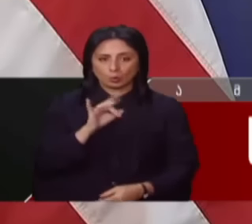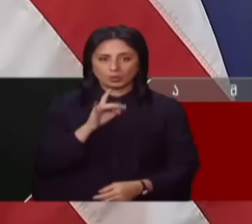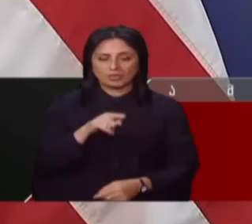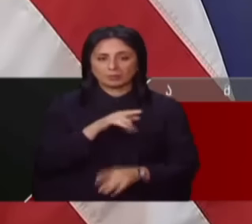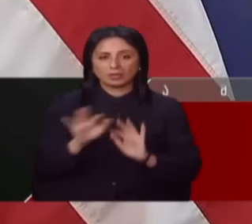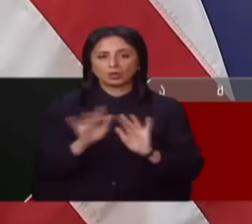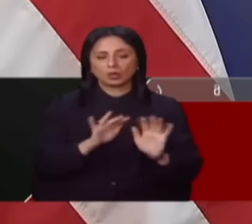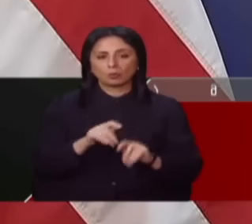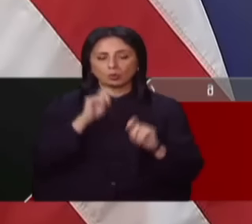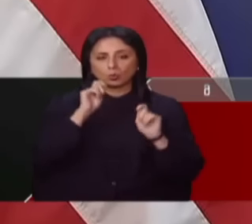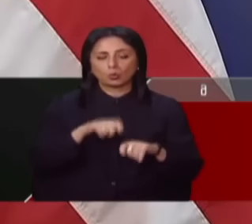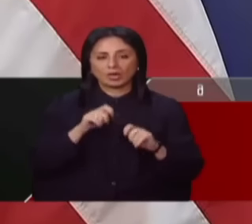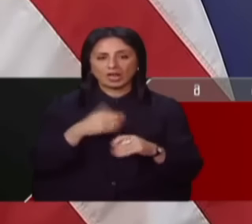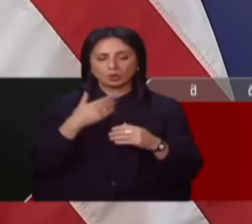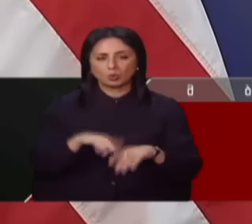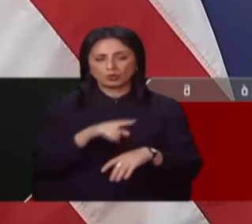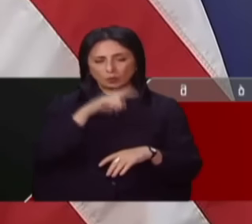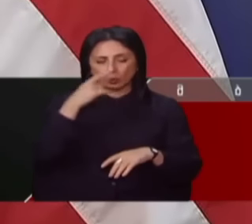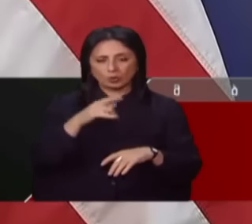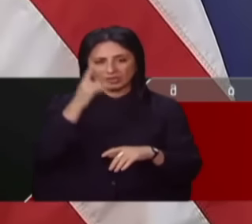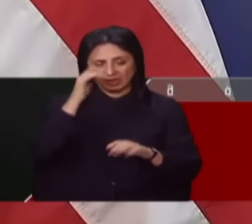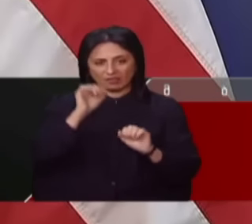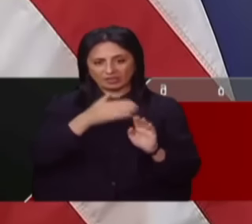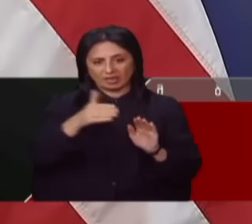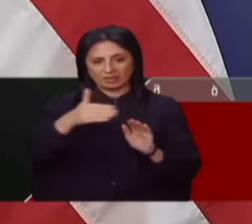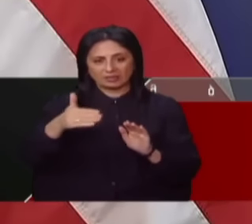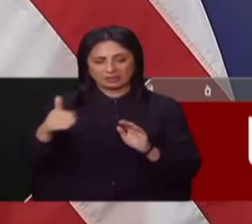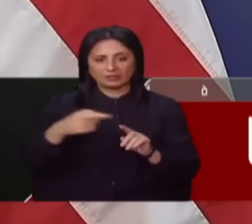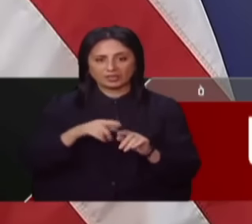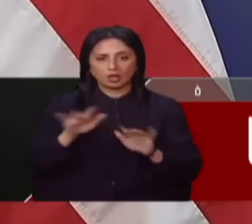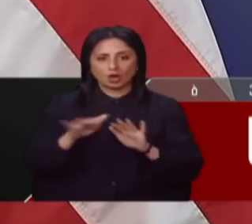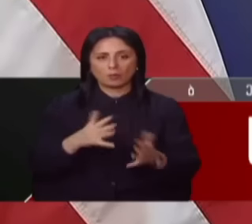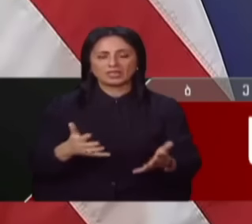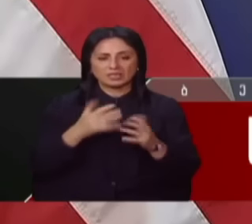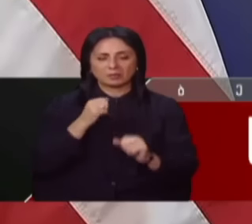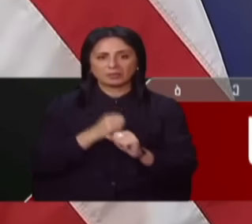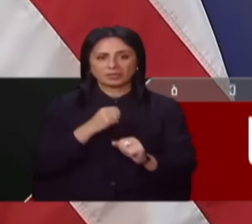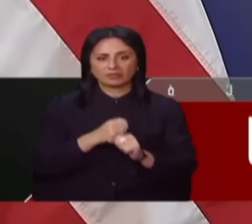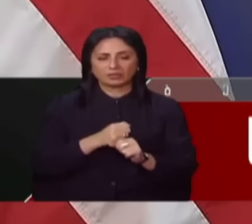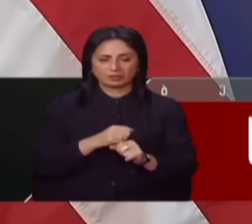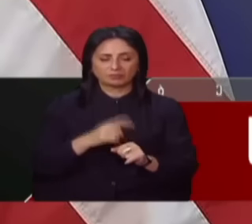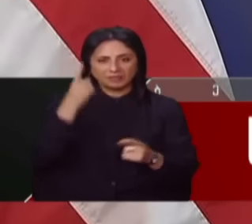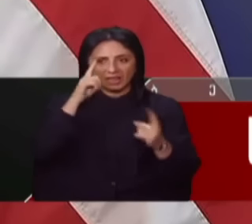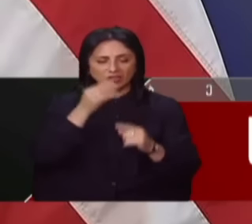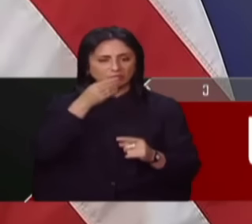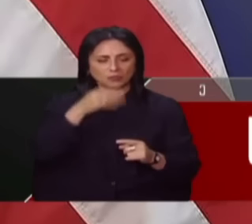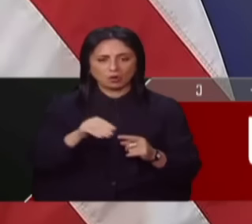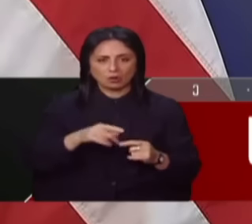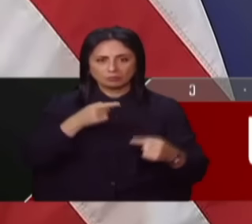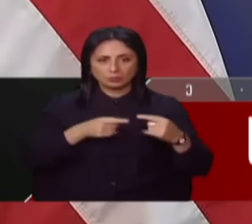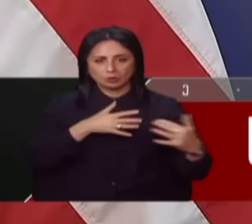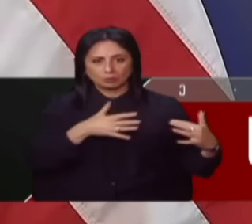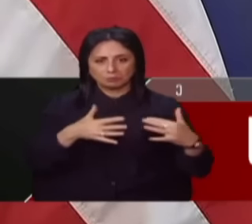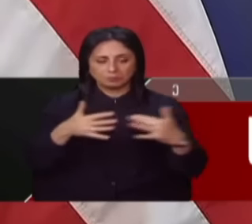მათ ოპერაციას, უკრაინელებმა აიძულეს რუსები თავი დაეცვათ. ამ ოპერაციამ ცხადია მოახდინა კრეატიულობისა და საბრძოლო